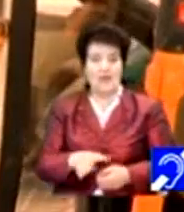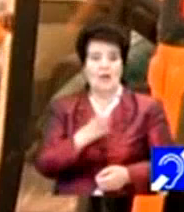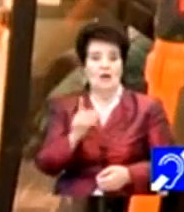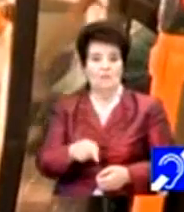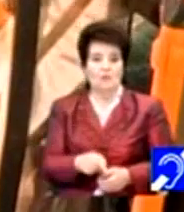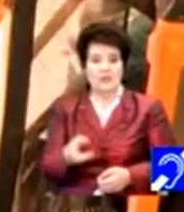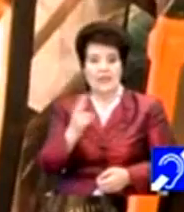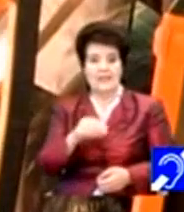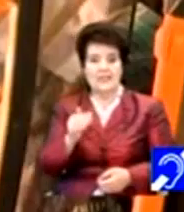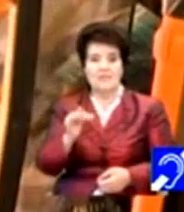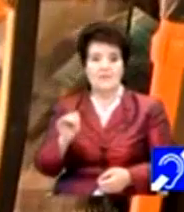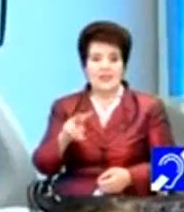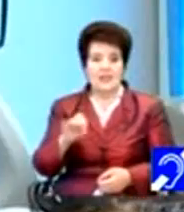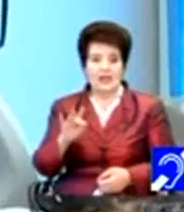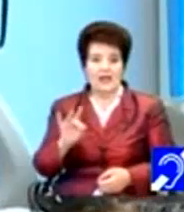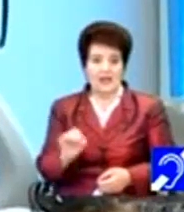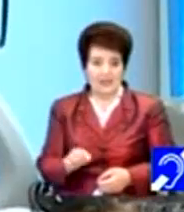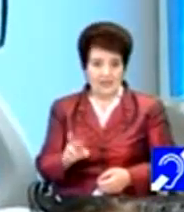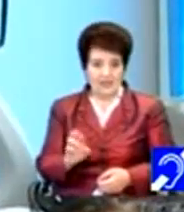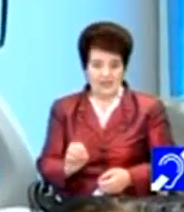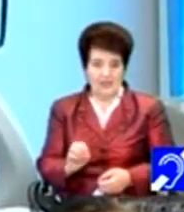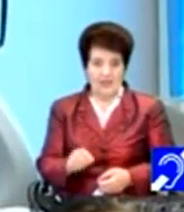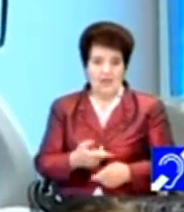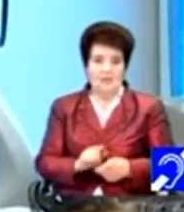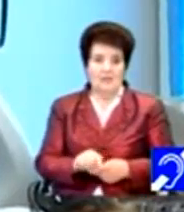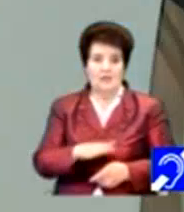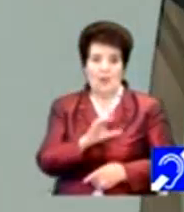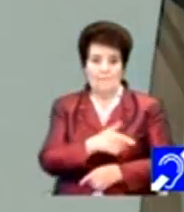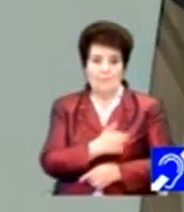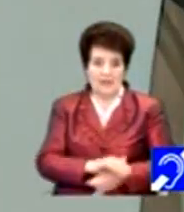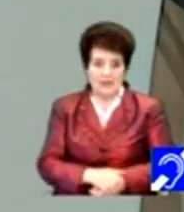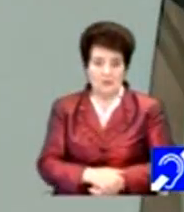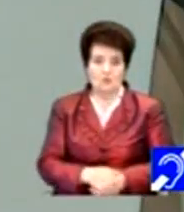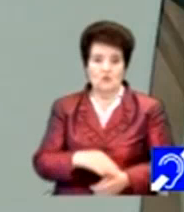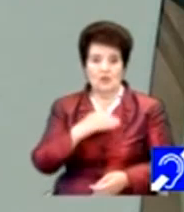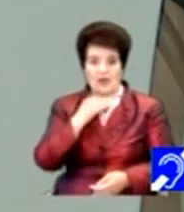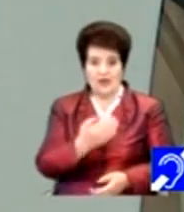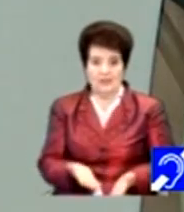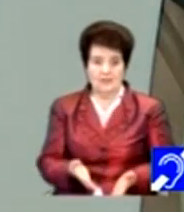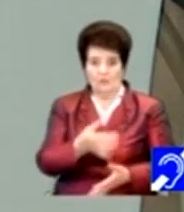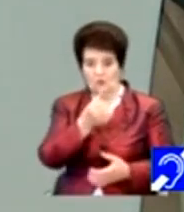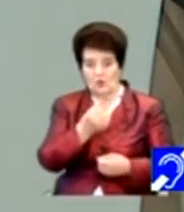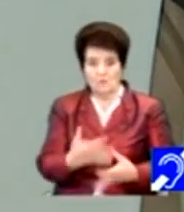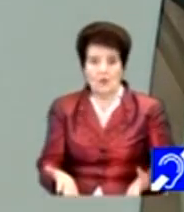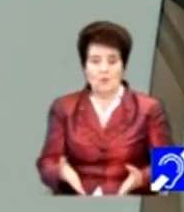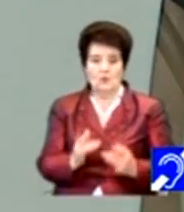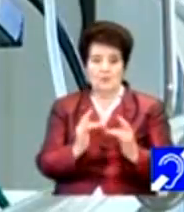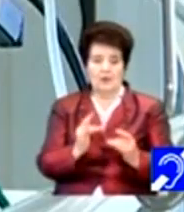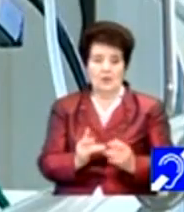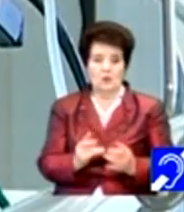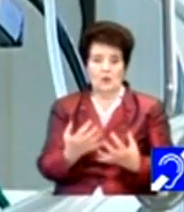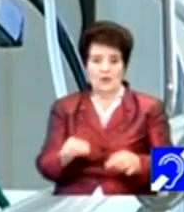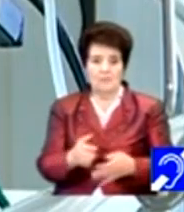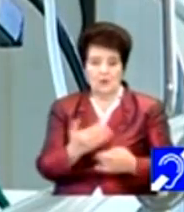prin defilarea acelor autoblindate. Deja au anunțat medicii, gata, ne sufocăm, nu mai avem paturi libere,